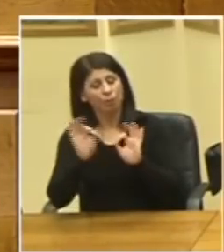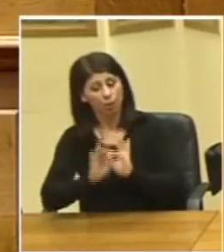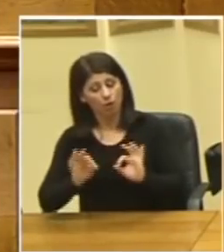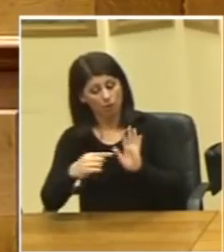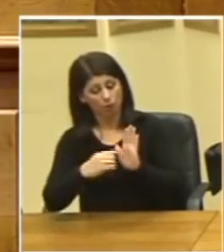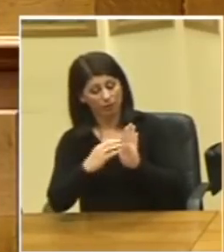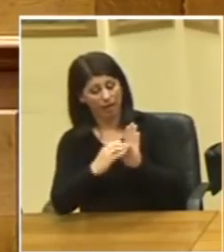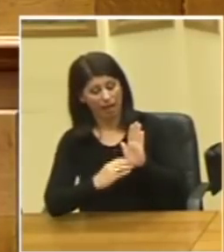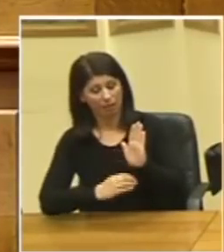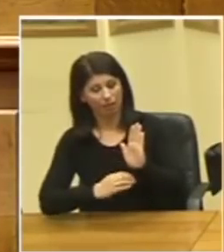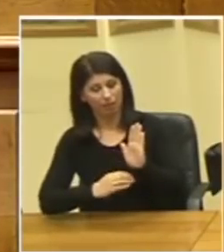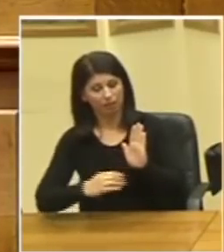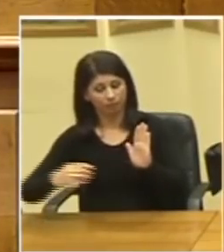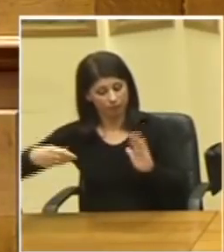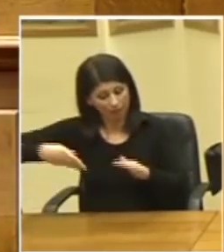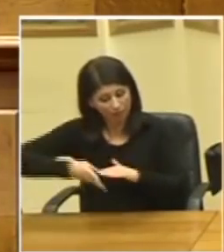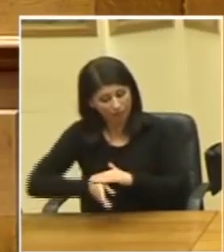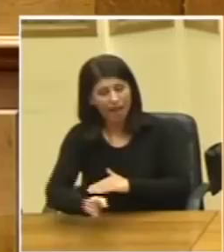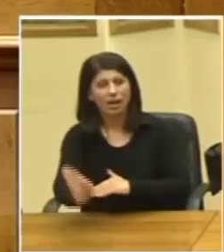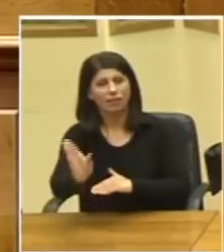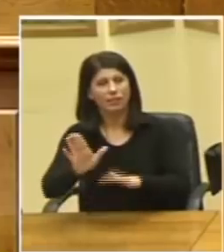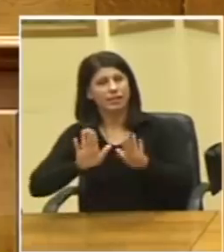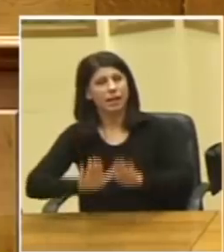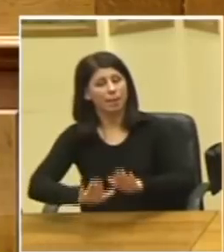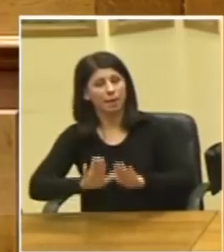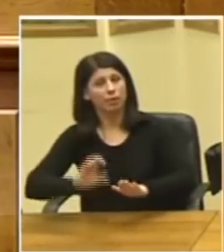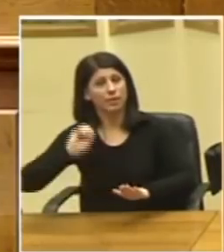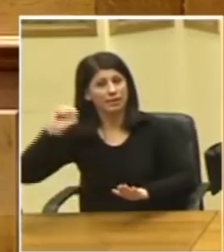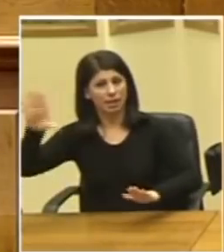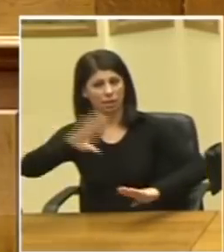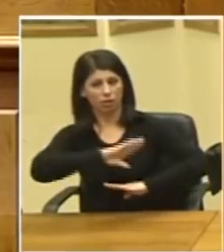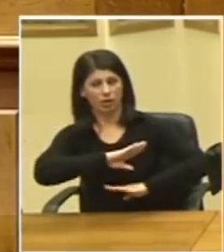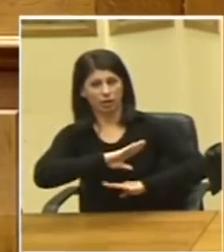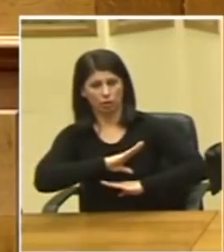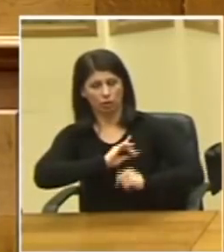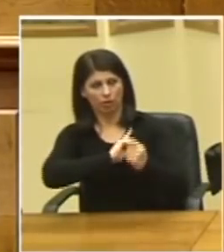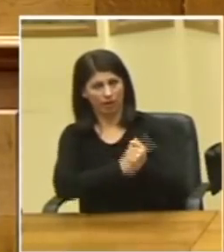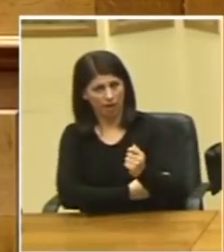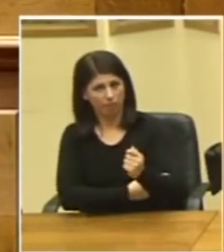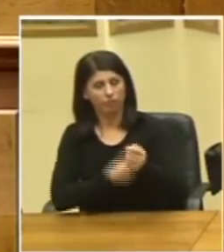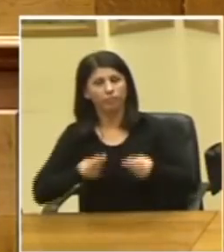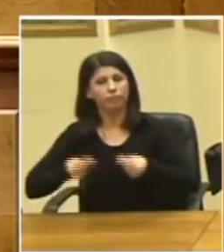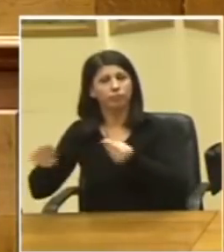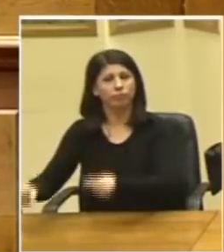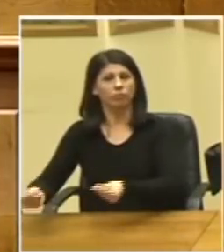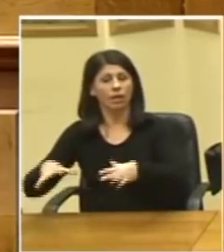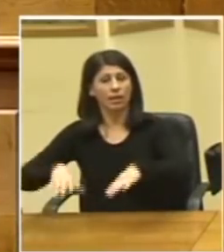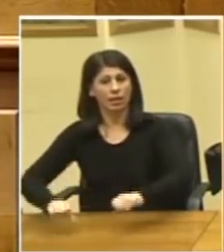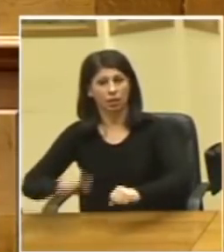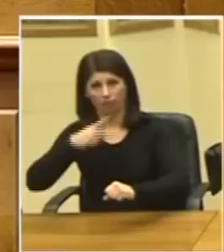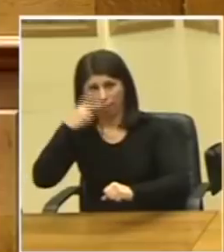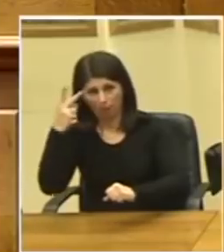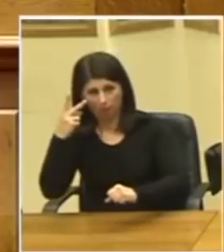την διέλευση και παραμονή ξένων στρατιωτικών δυνάμεων και την εκχώρηση κυριαρχικών